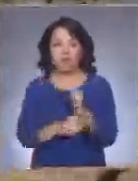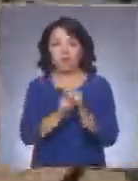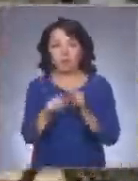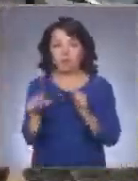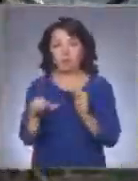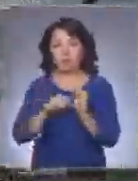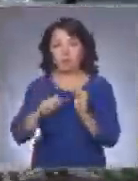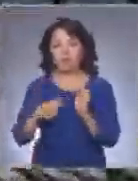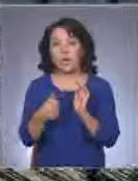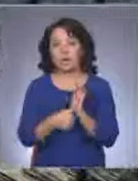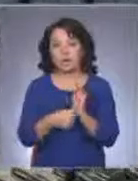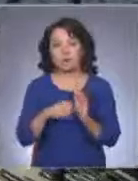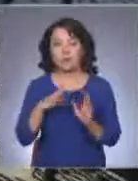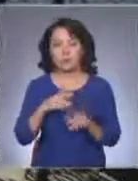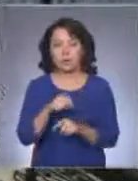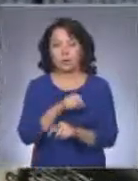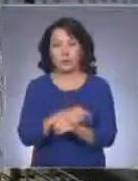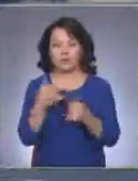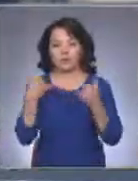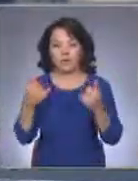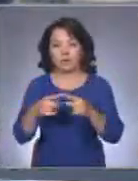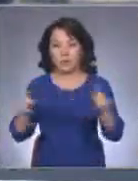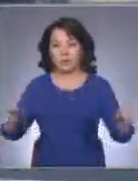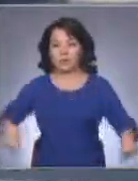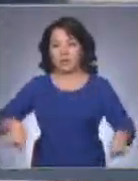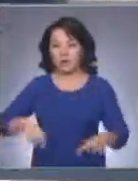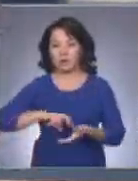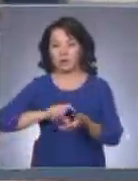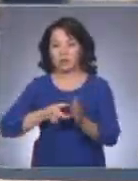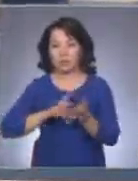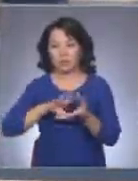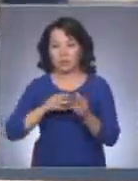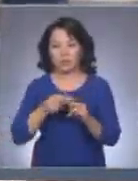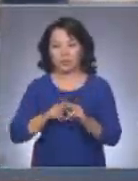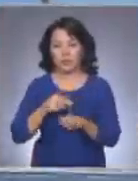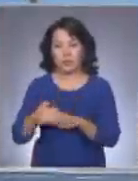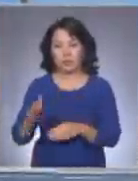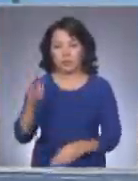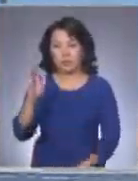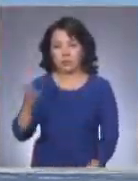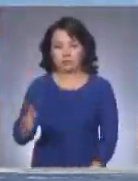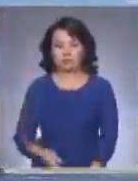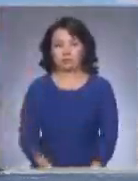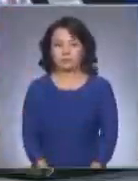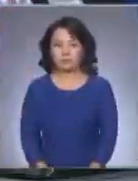адамға 6,6 шаршы метр аумақ бөлінеді деп жоспарлануда.